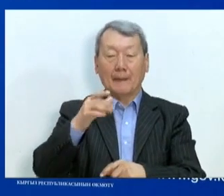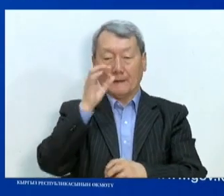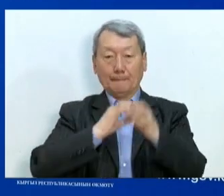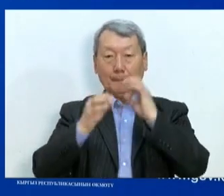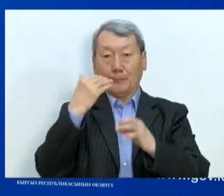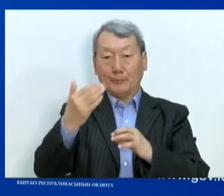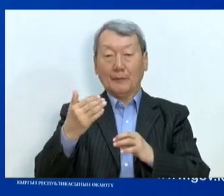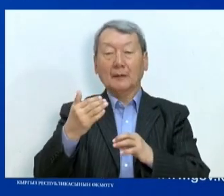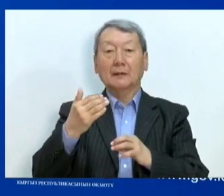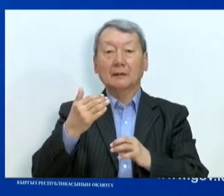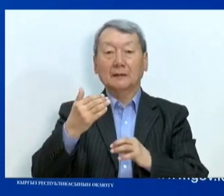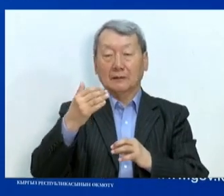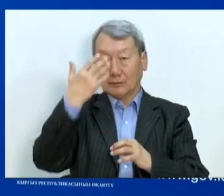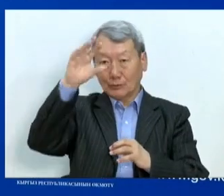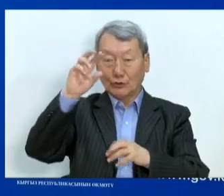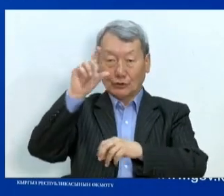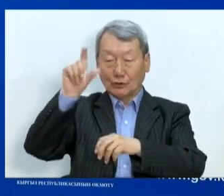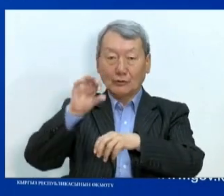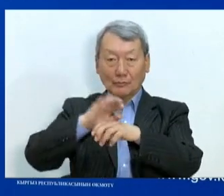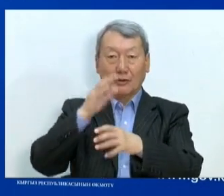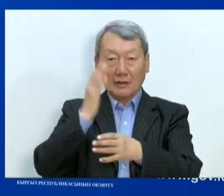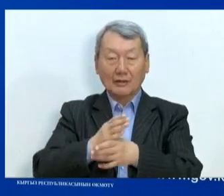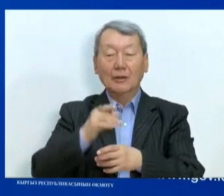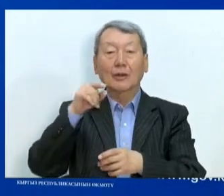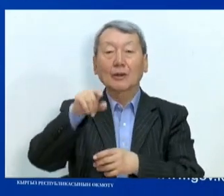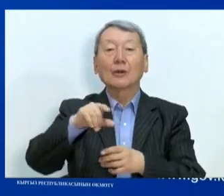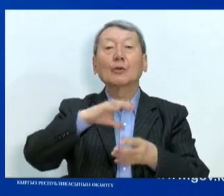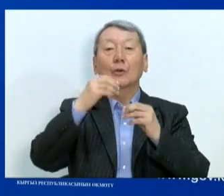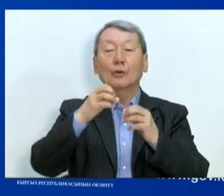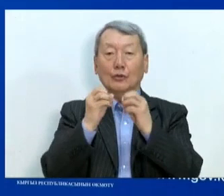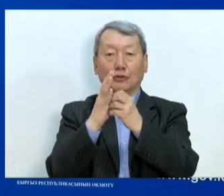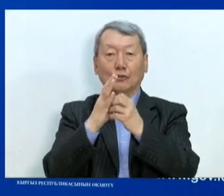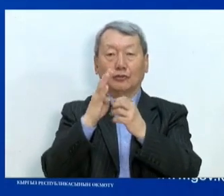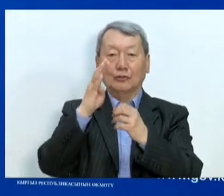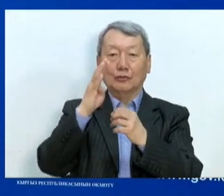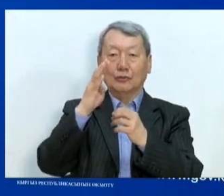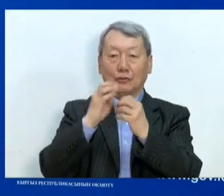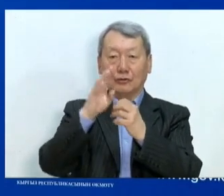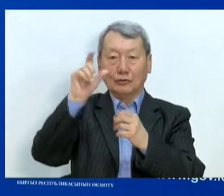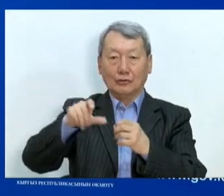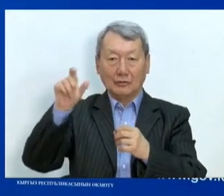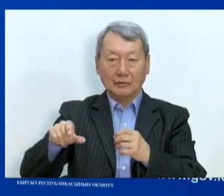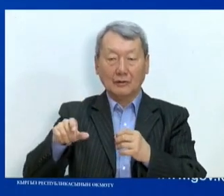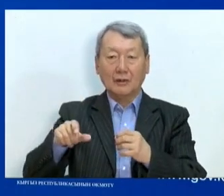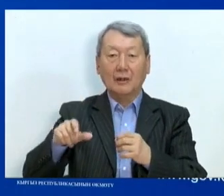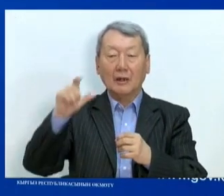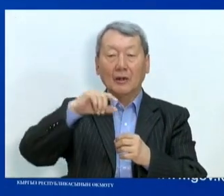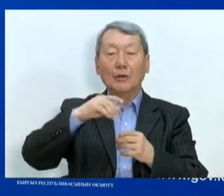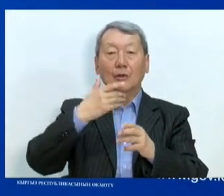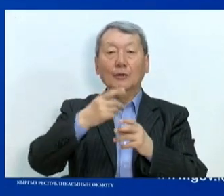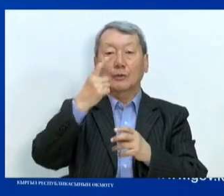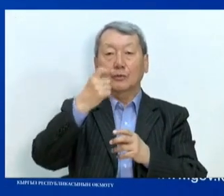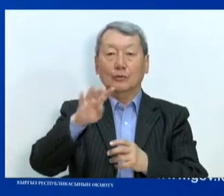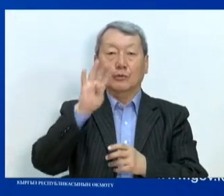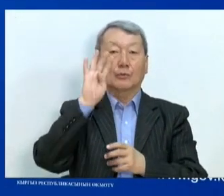дарылоо мекемелеринде иштеп турган да башка кызматкерлерибиз бар. Булардын саны 14, 14 жугузуп алып, жалпы